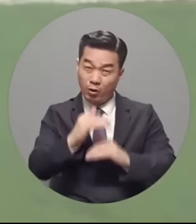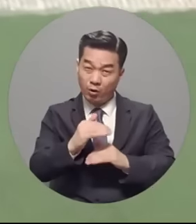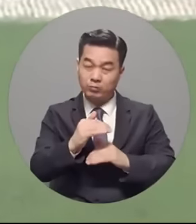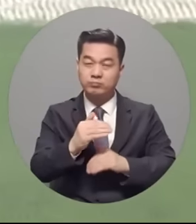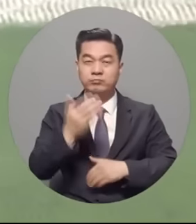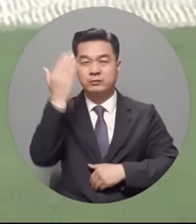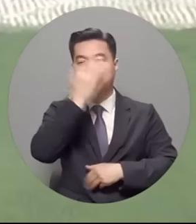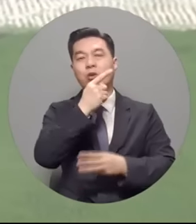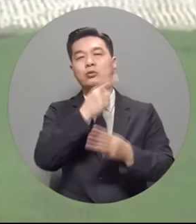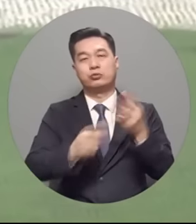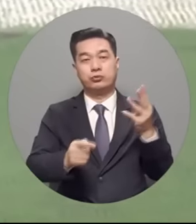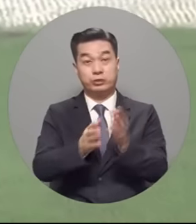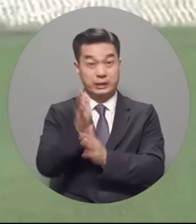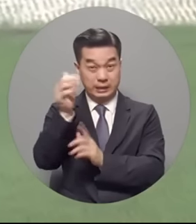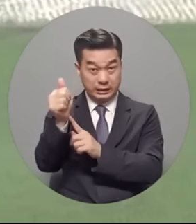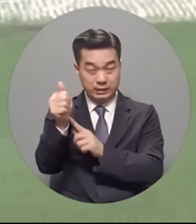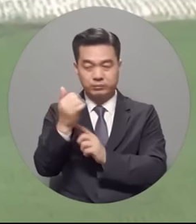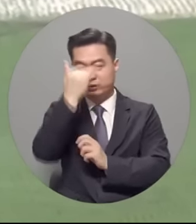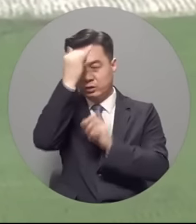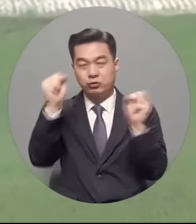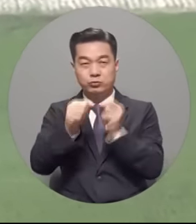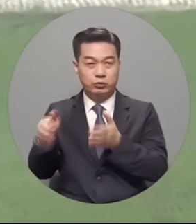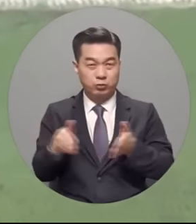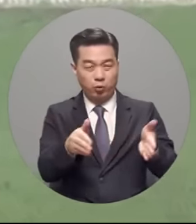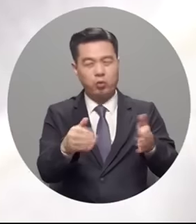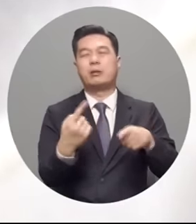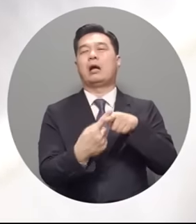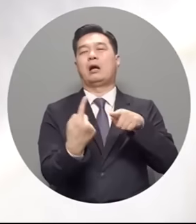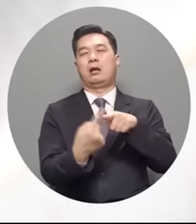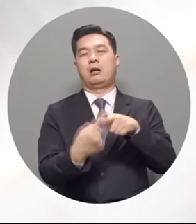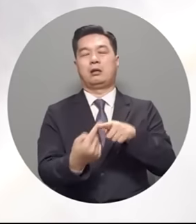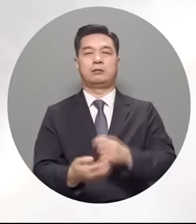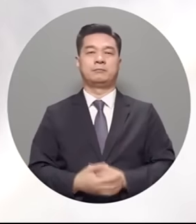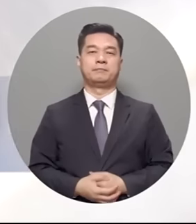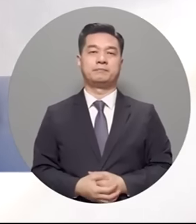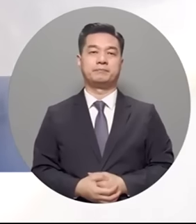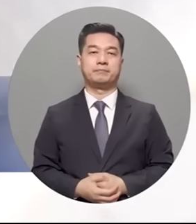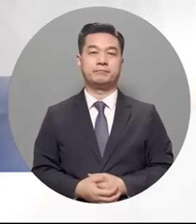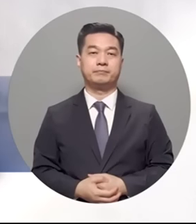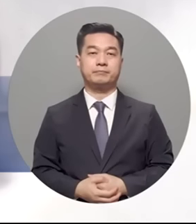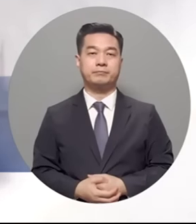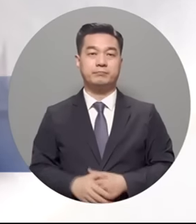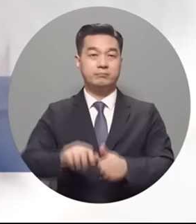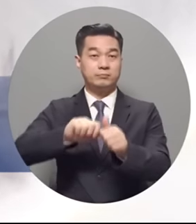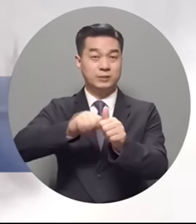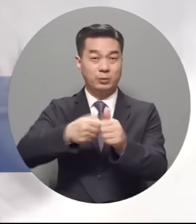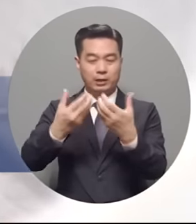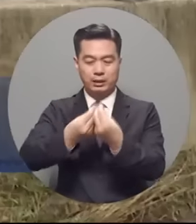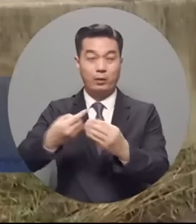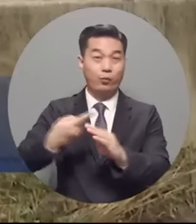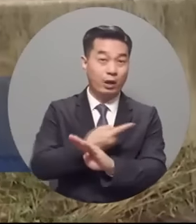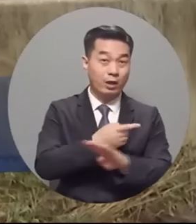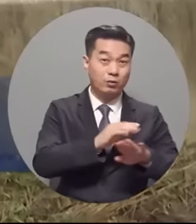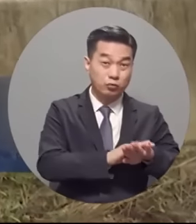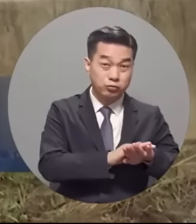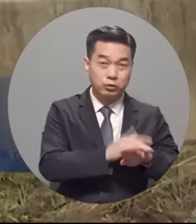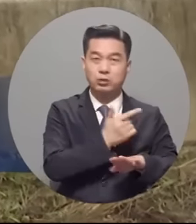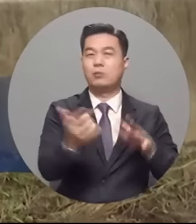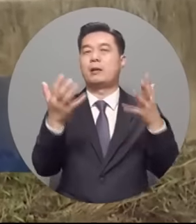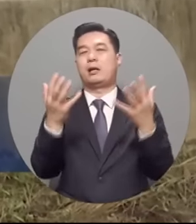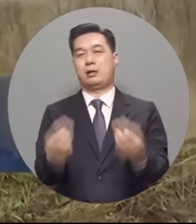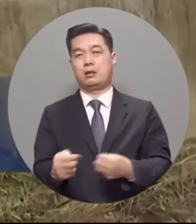책임도 종국에는 묻기 어려울 가능성이 높습니다. 처벌에 예외를 두는 경우들이 너무